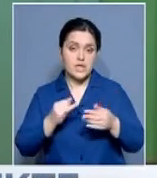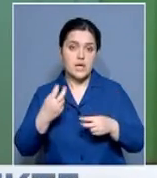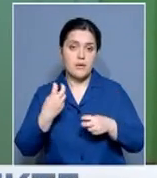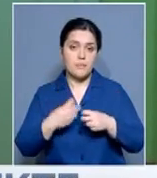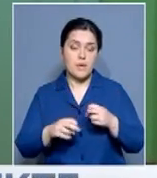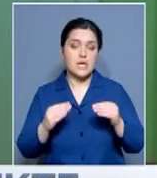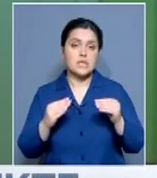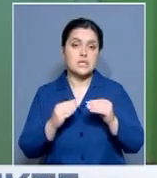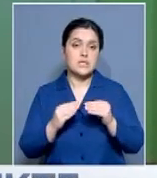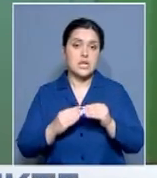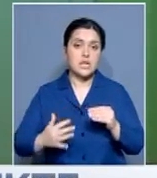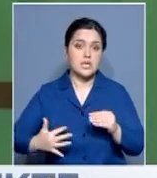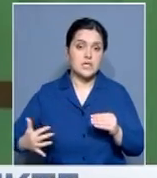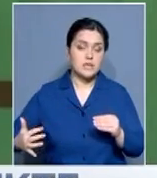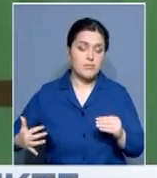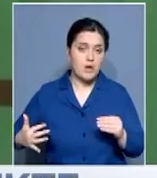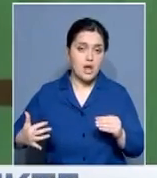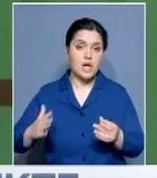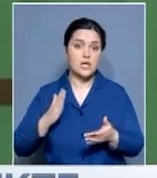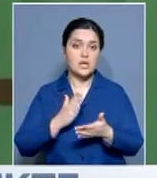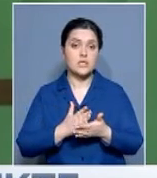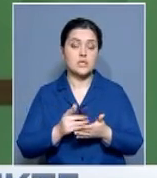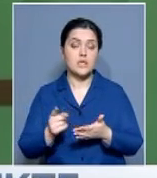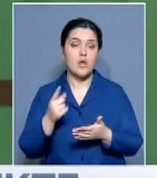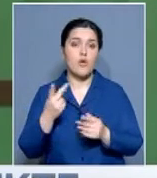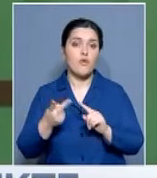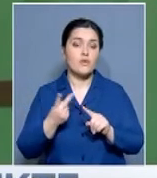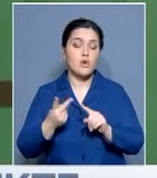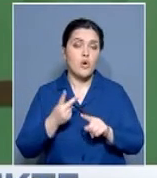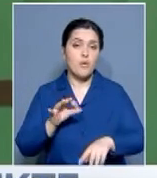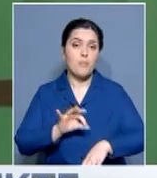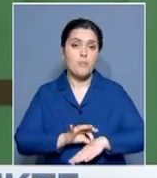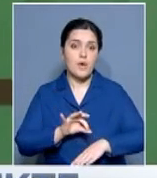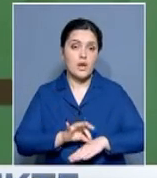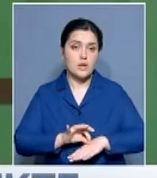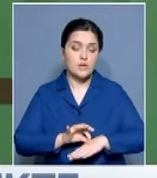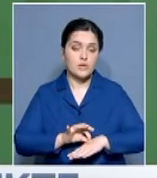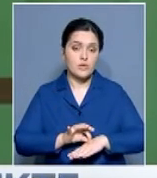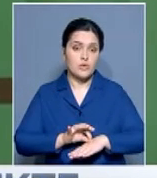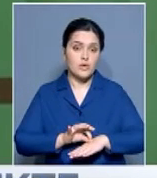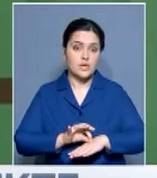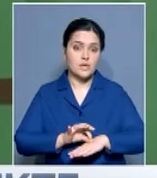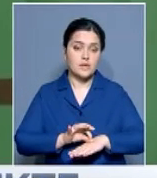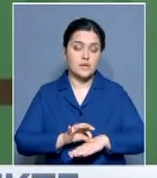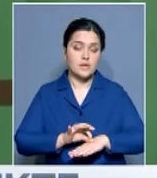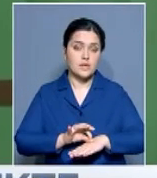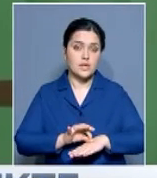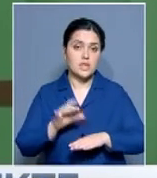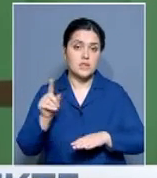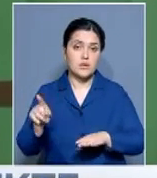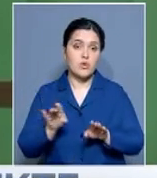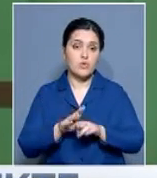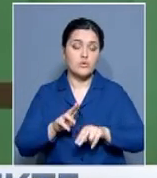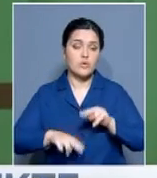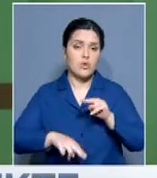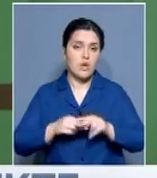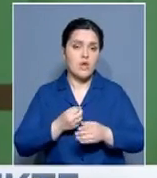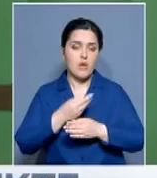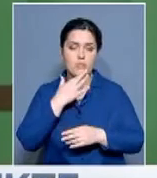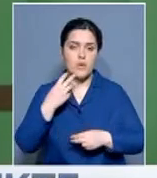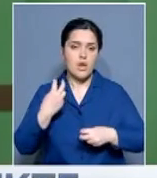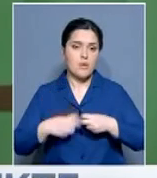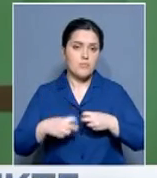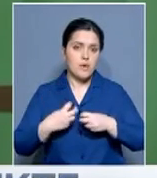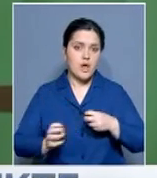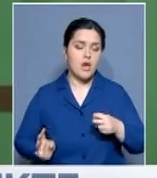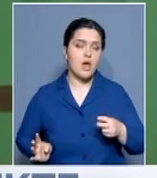10 ребра слева. Второй больной, также с данной стройки поступил с множественным переломом